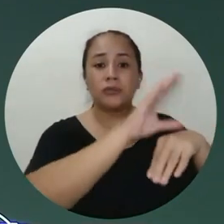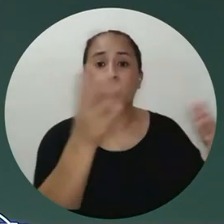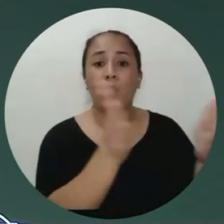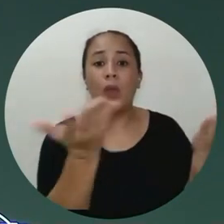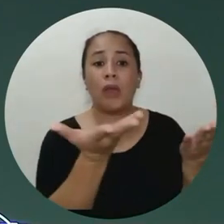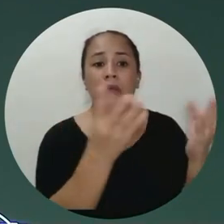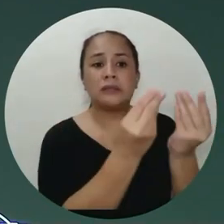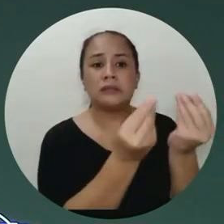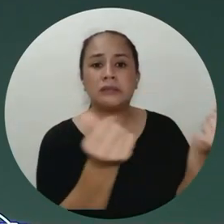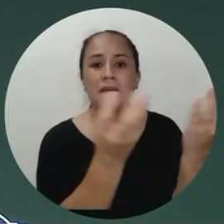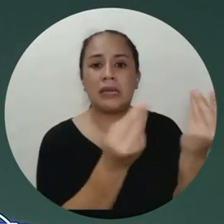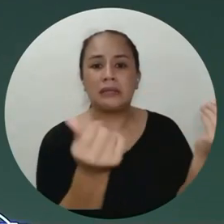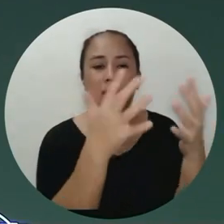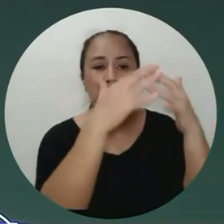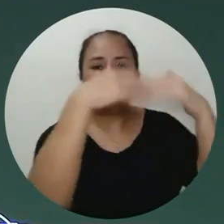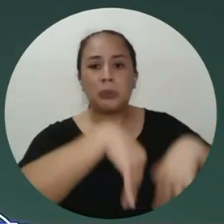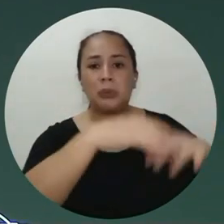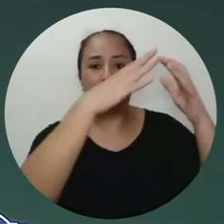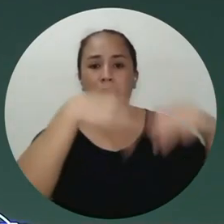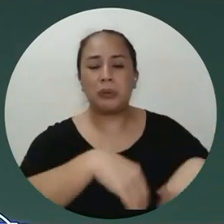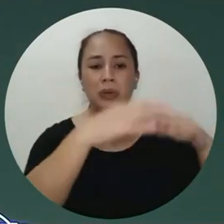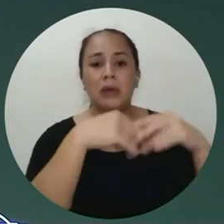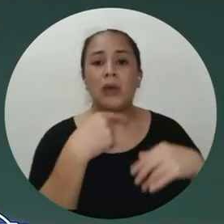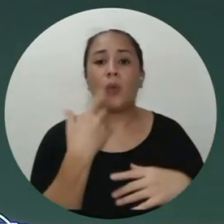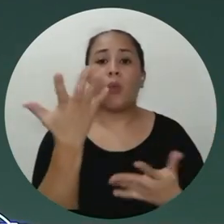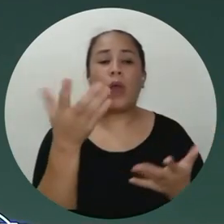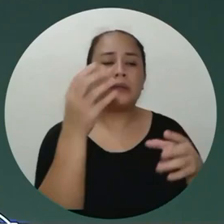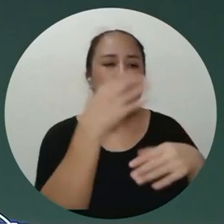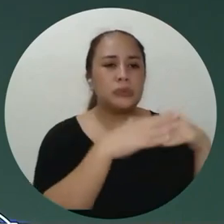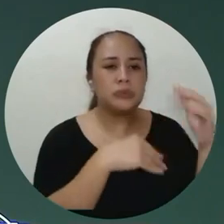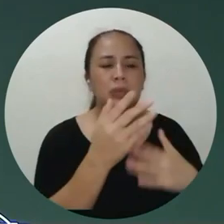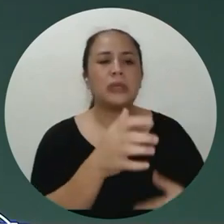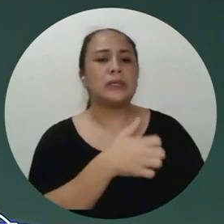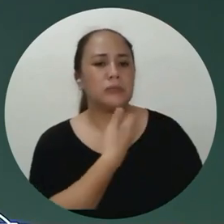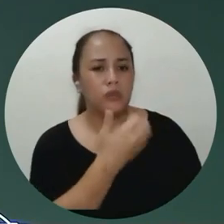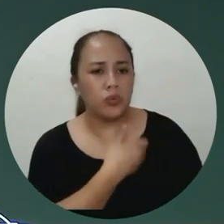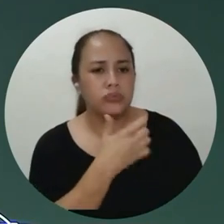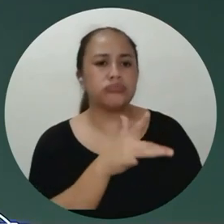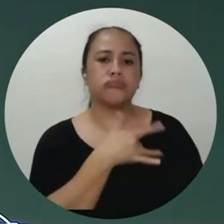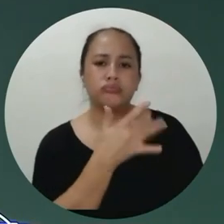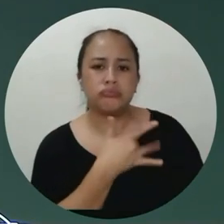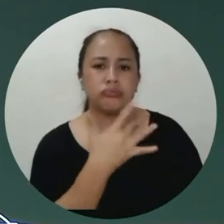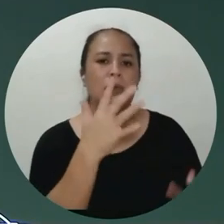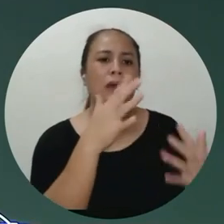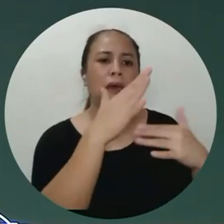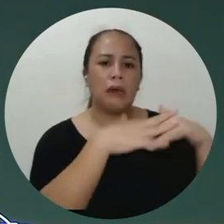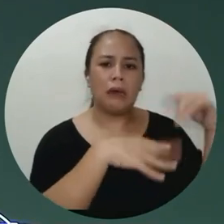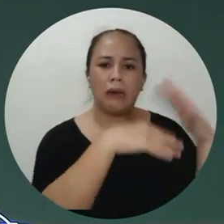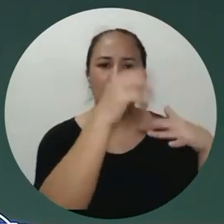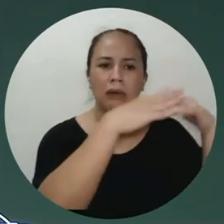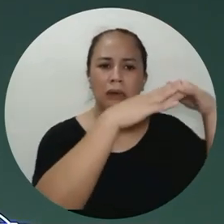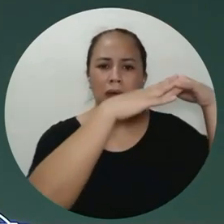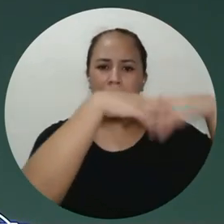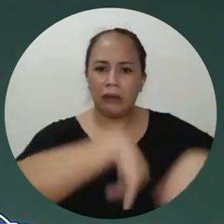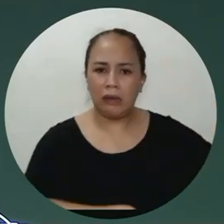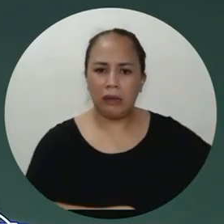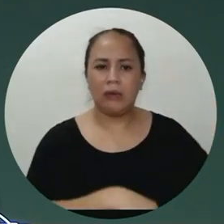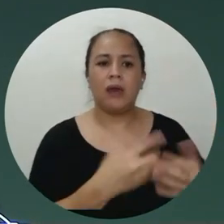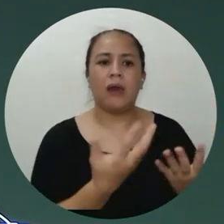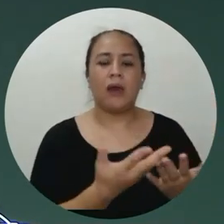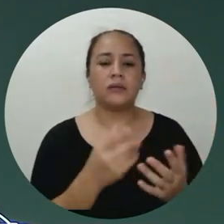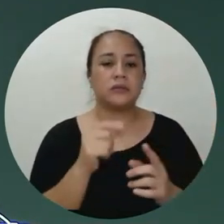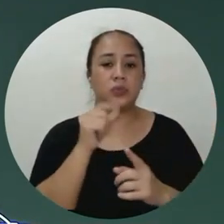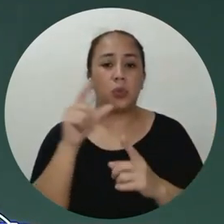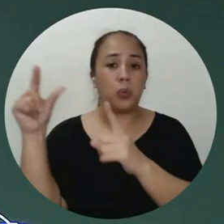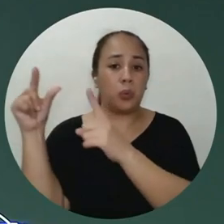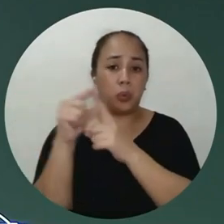막 사니까. Because they live according to their emotions and feelings. 말씀의 소견대로 사는데 내 소견대로 사니까. So they need to live by the word, but they live by their